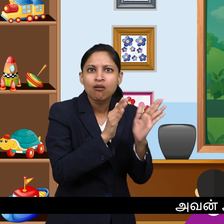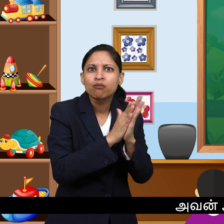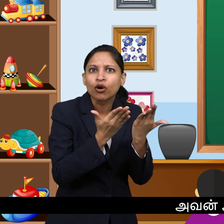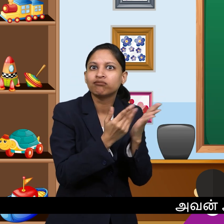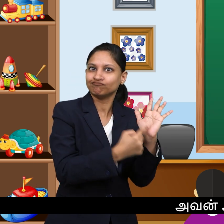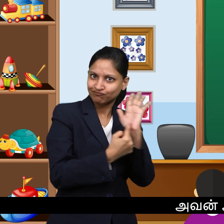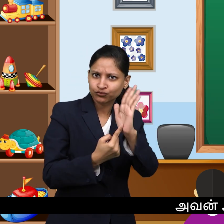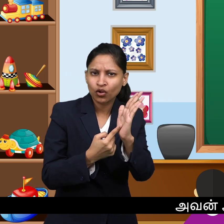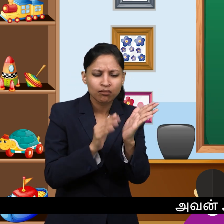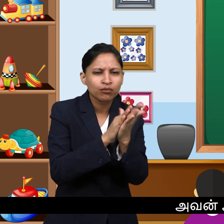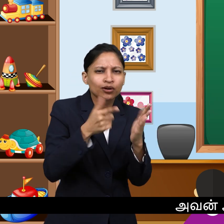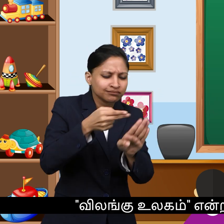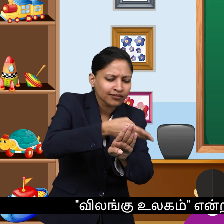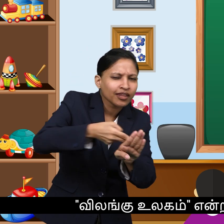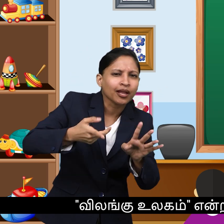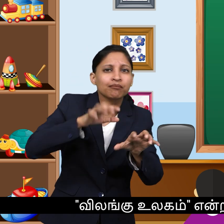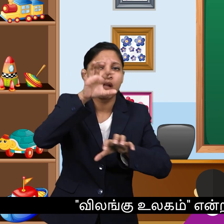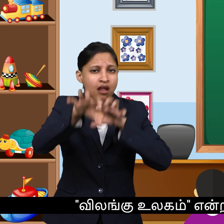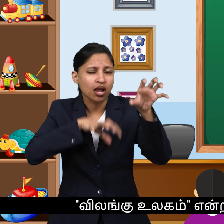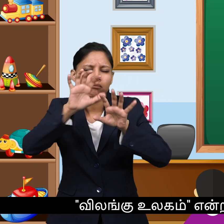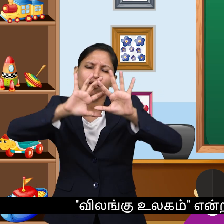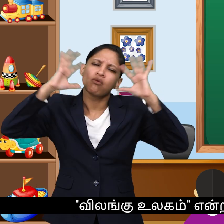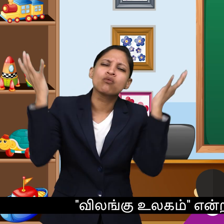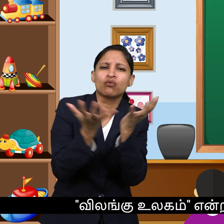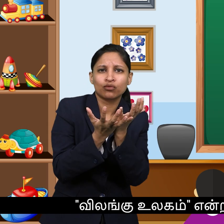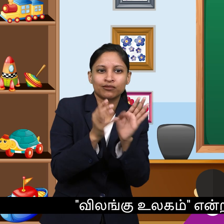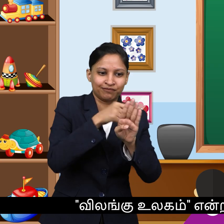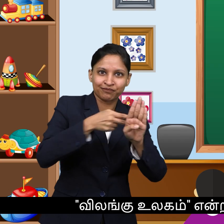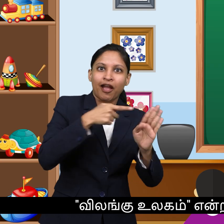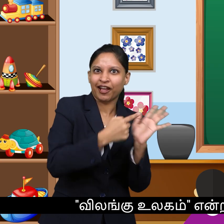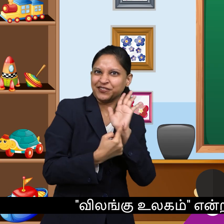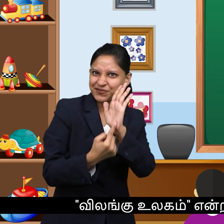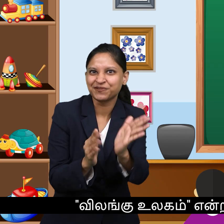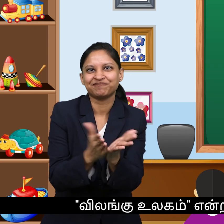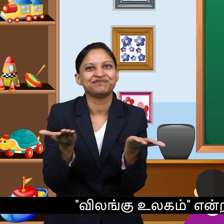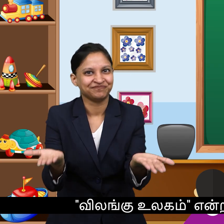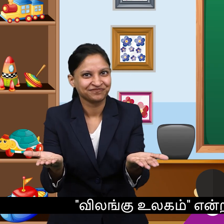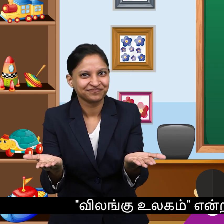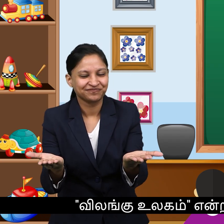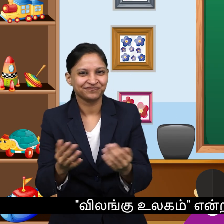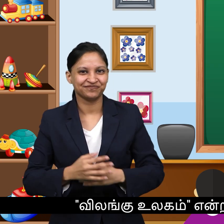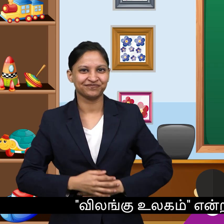அவன் அங்கு வாங்கிய விலங்கு உலகம் என்ற புத்தகத்தையும் காட்டினான்.